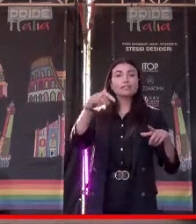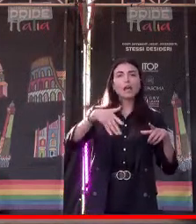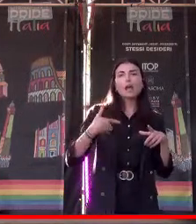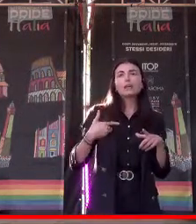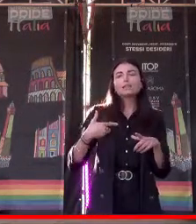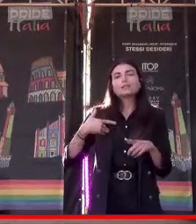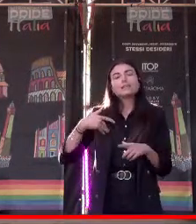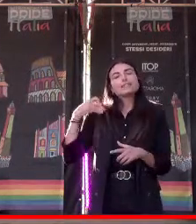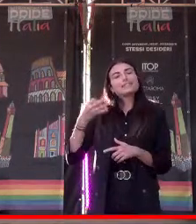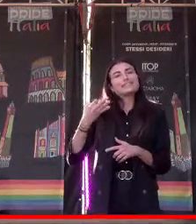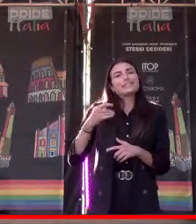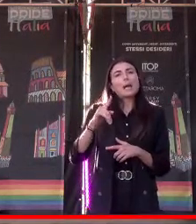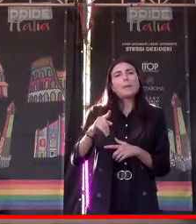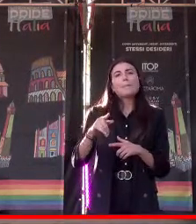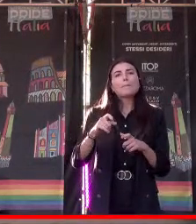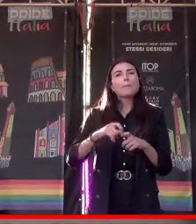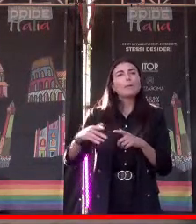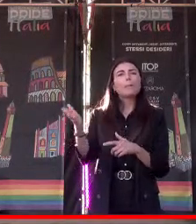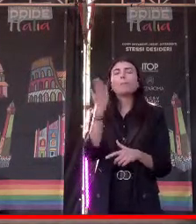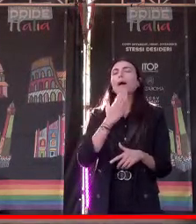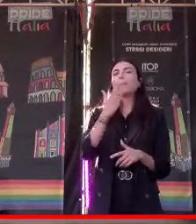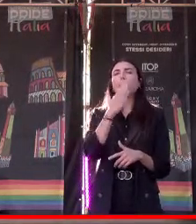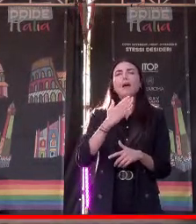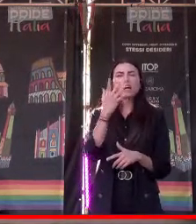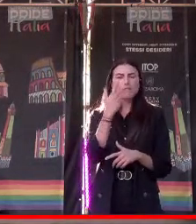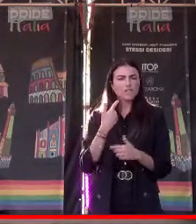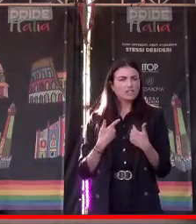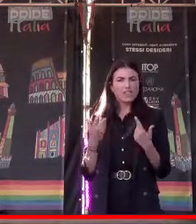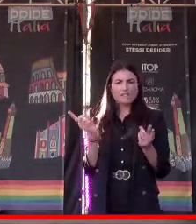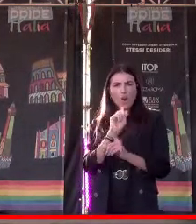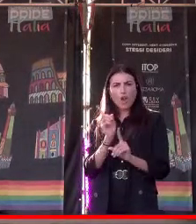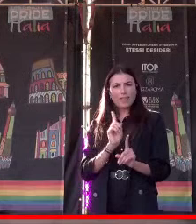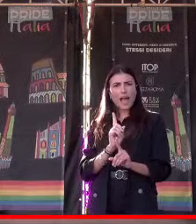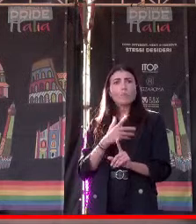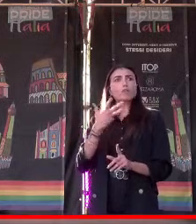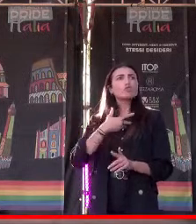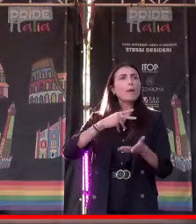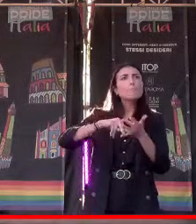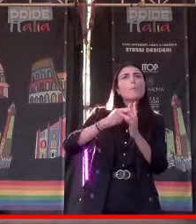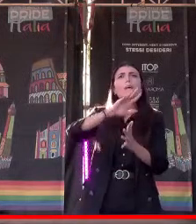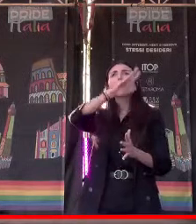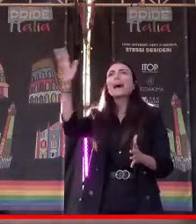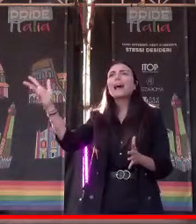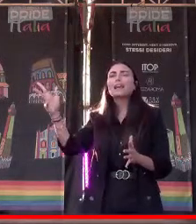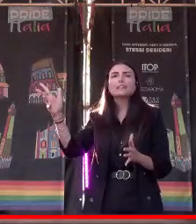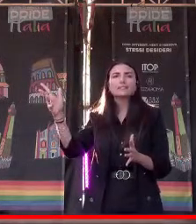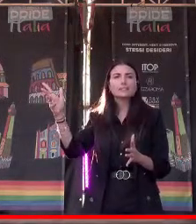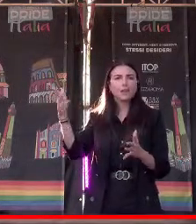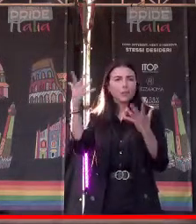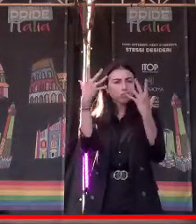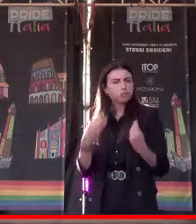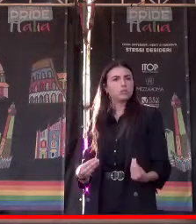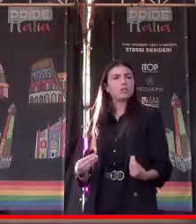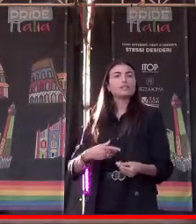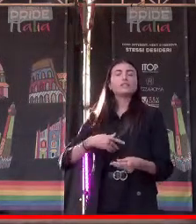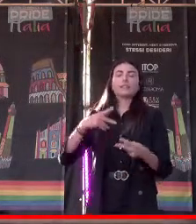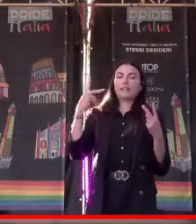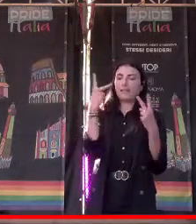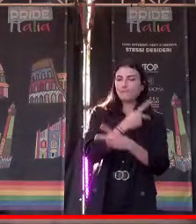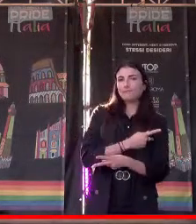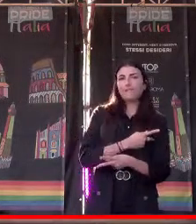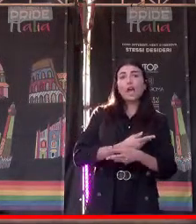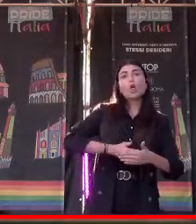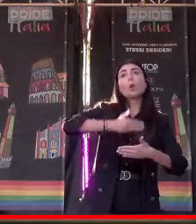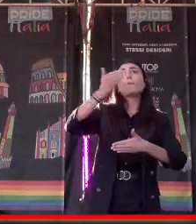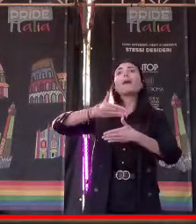uno schiaffo in faccia e ti dice a te non ti vogliamo perché abbiamo altri problemi a cui pensare. Sì sì, va bene le barriere architettoniche, ma qua c'è